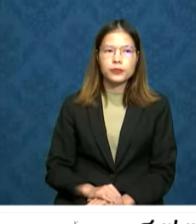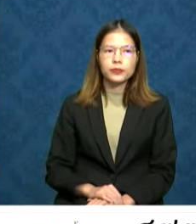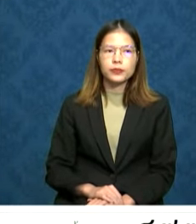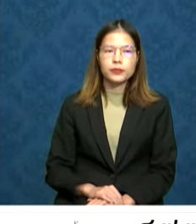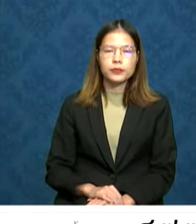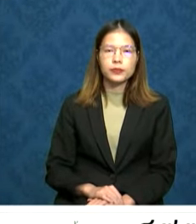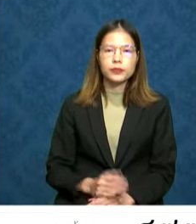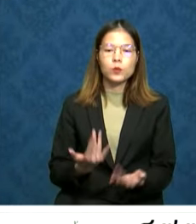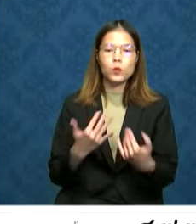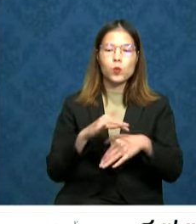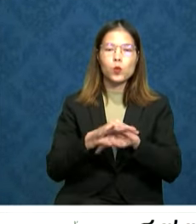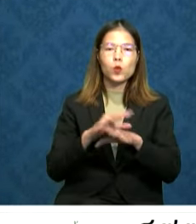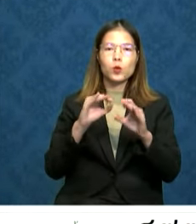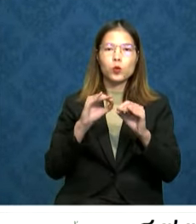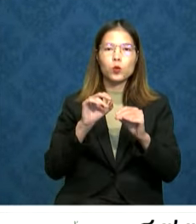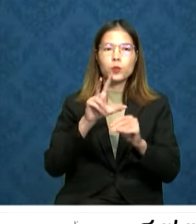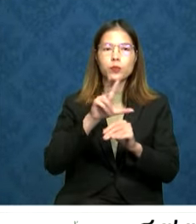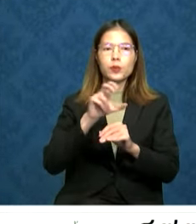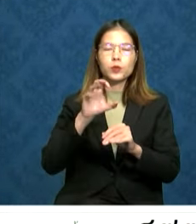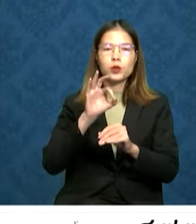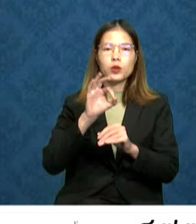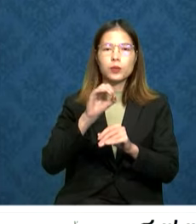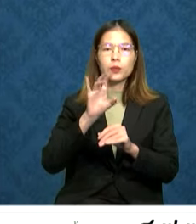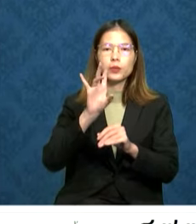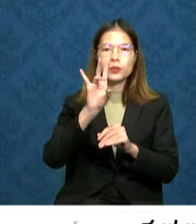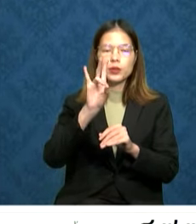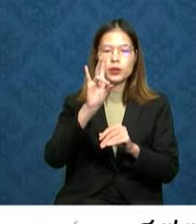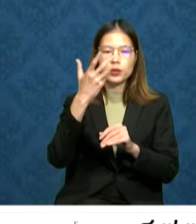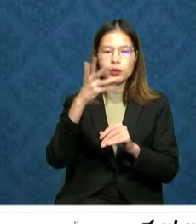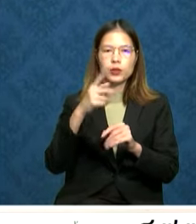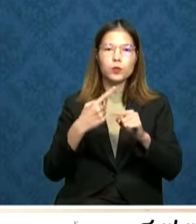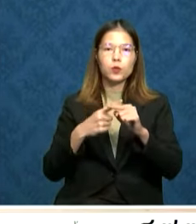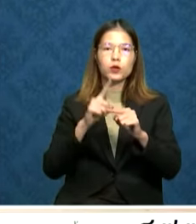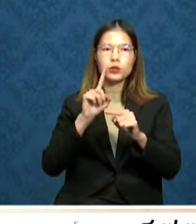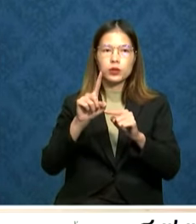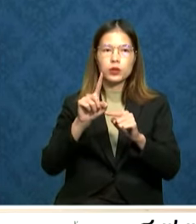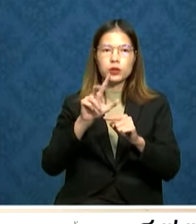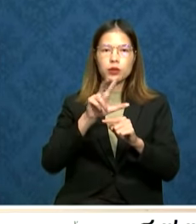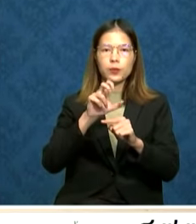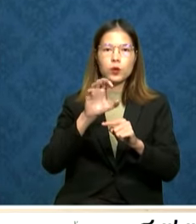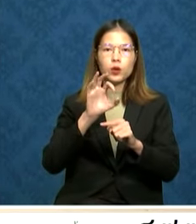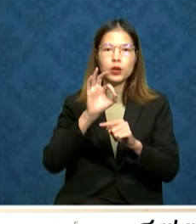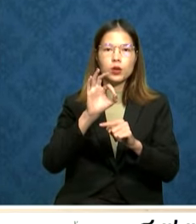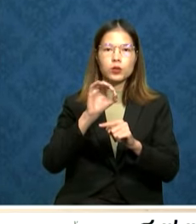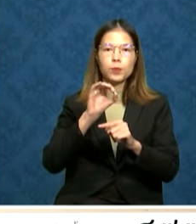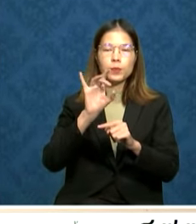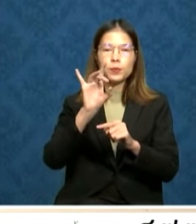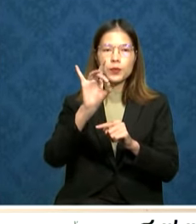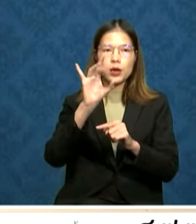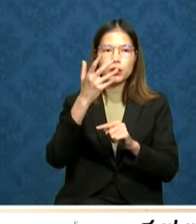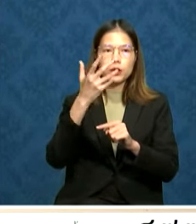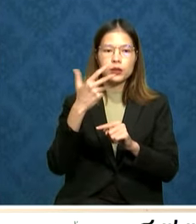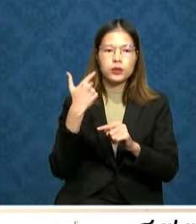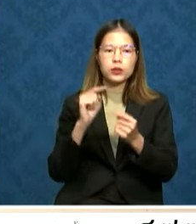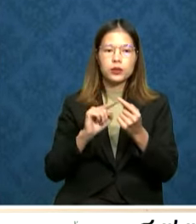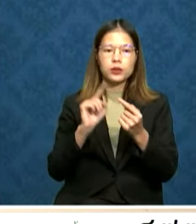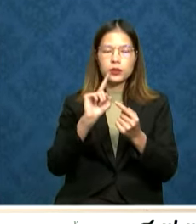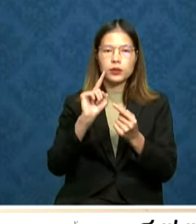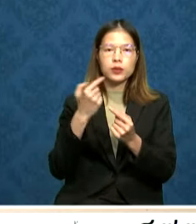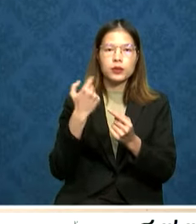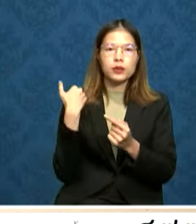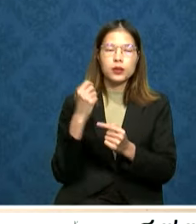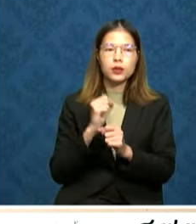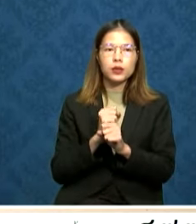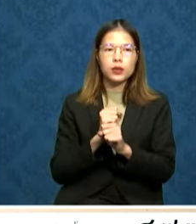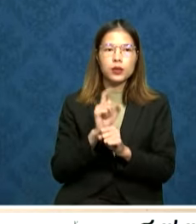มีผู้เข้าร่วมประชุม 397 บวก 1 นะครัเป็น 398 ท่านนะครับ ครบองคประชุมครับต่ไปผม